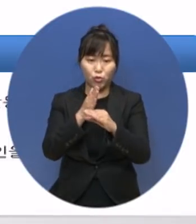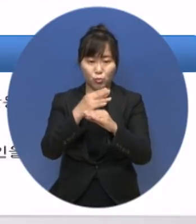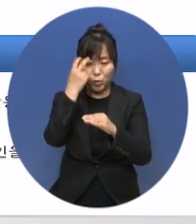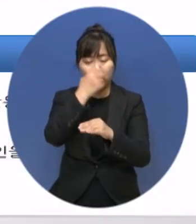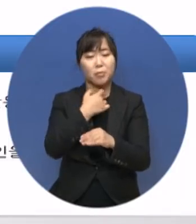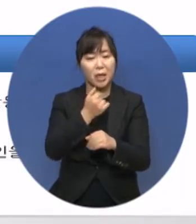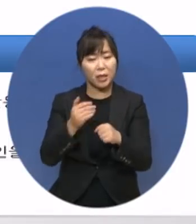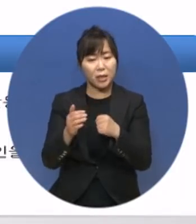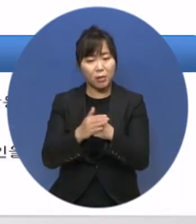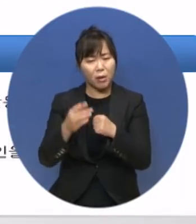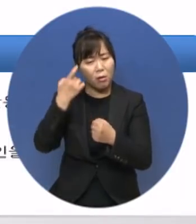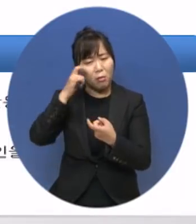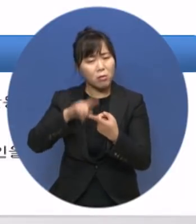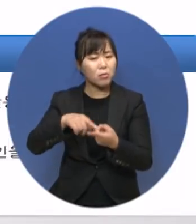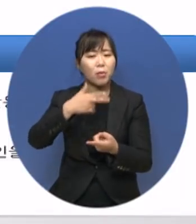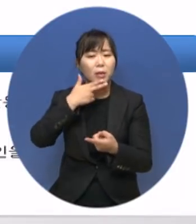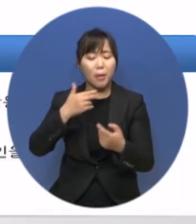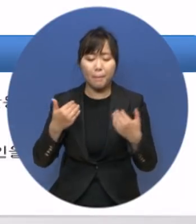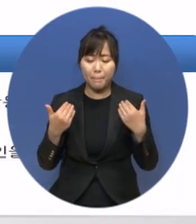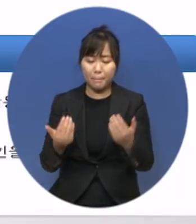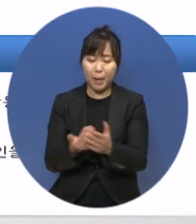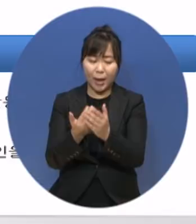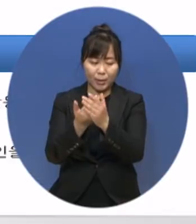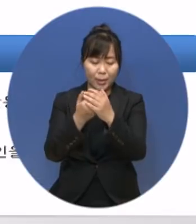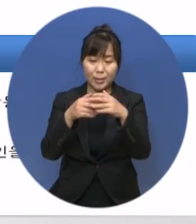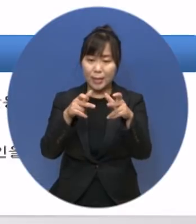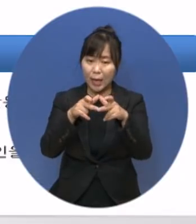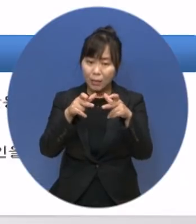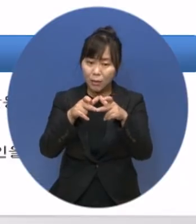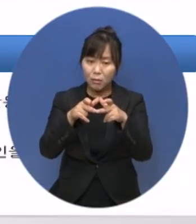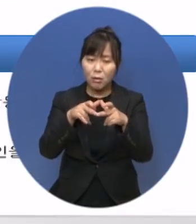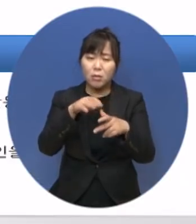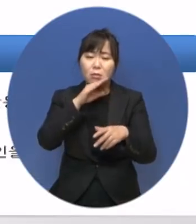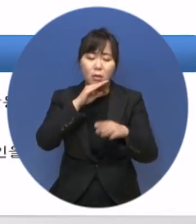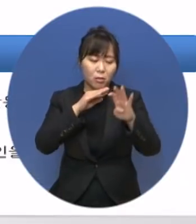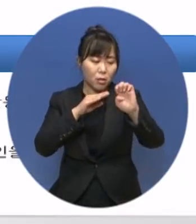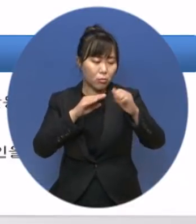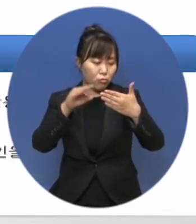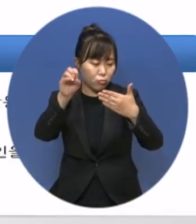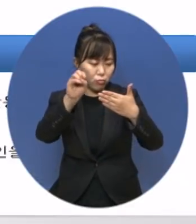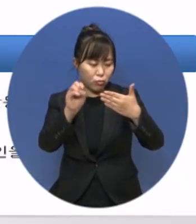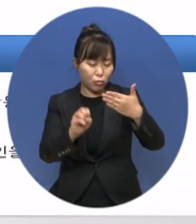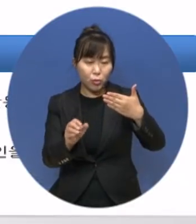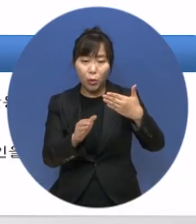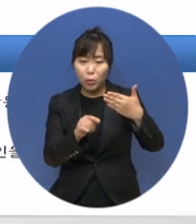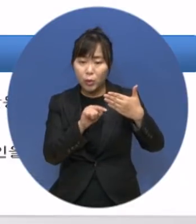조사되었기 때문에 관심 못 받았던 발달장애인 분들이 실제로 49% 정도의